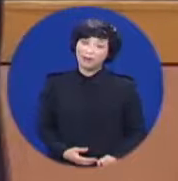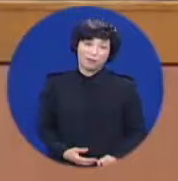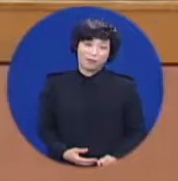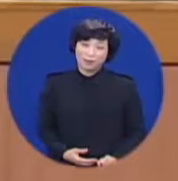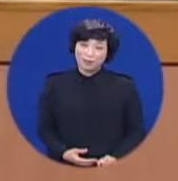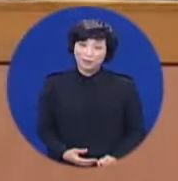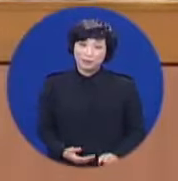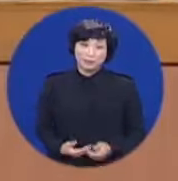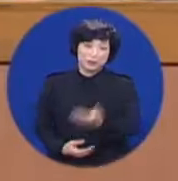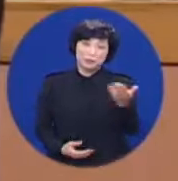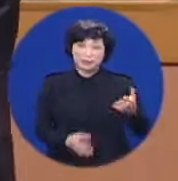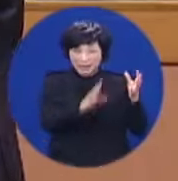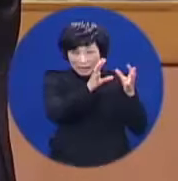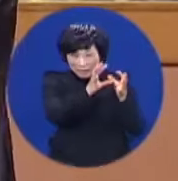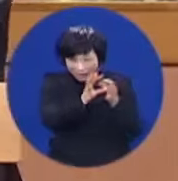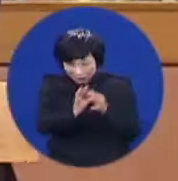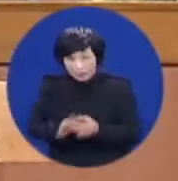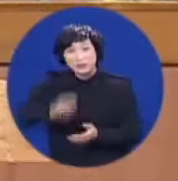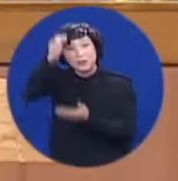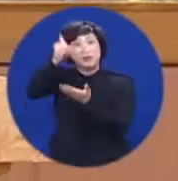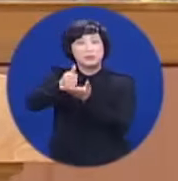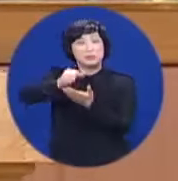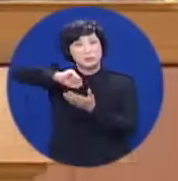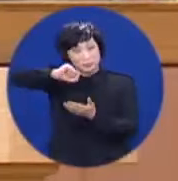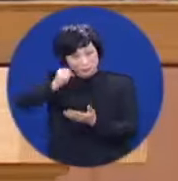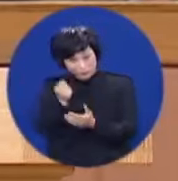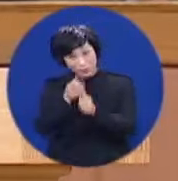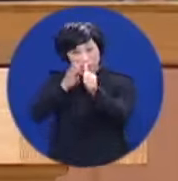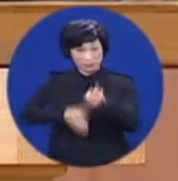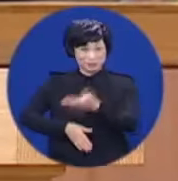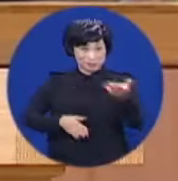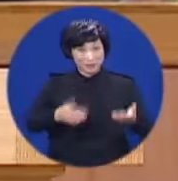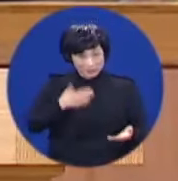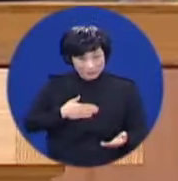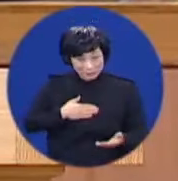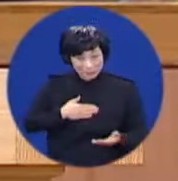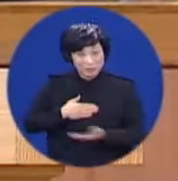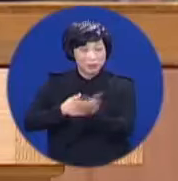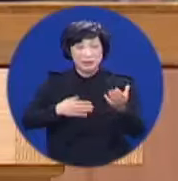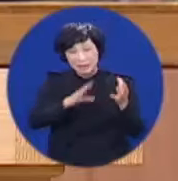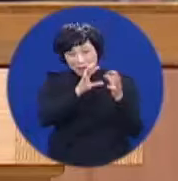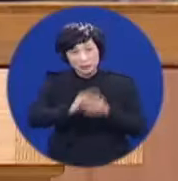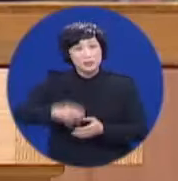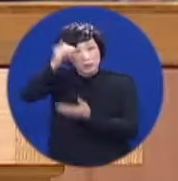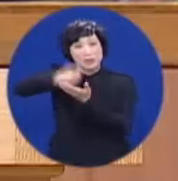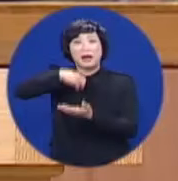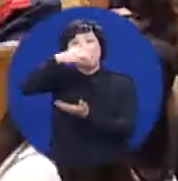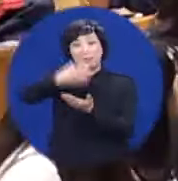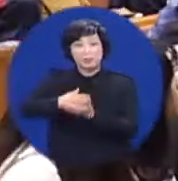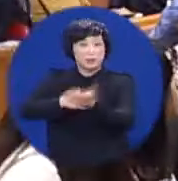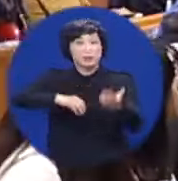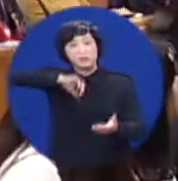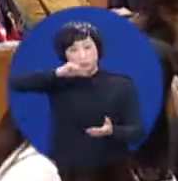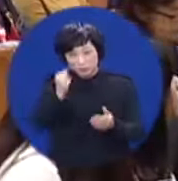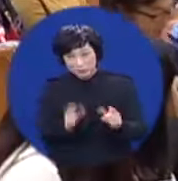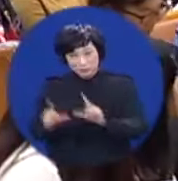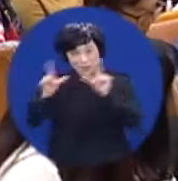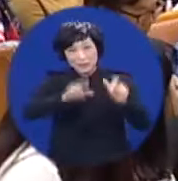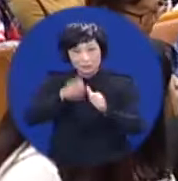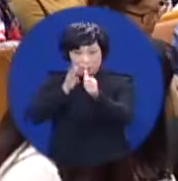무지한 성령에 순종하시기 바랍니다. 무지한 성령의 감동에 순종하시기를 바랍니다.